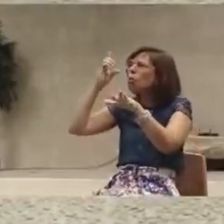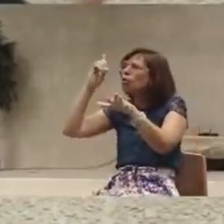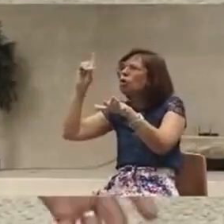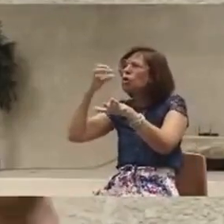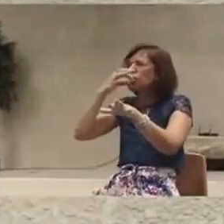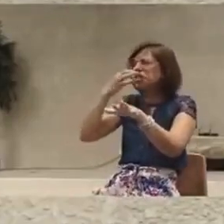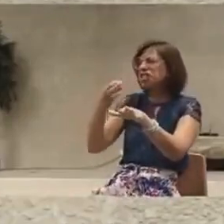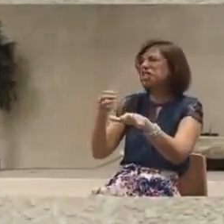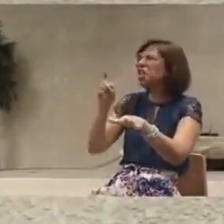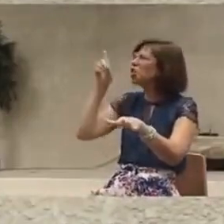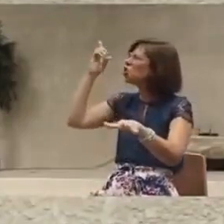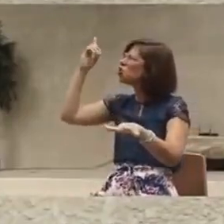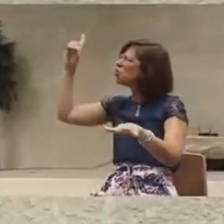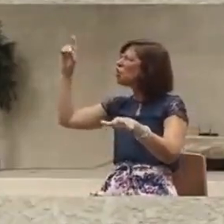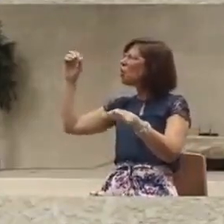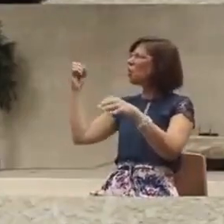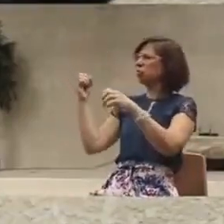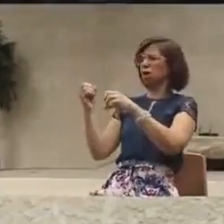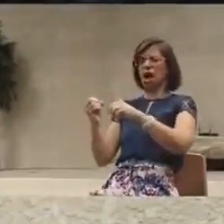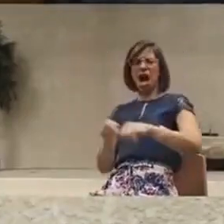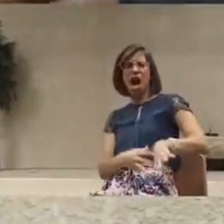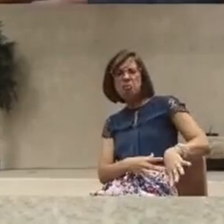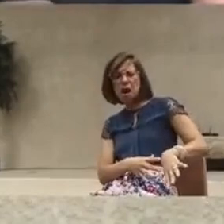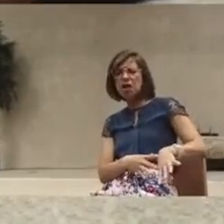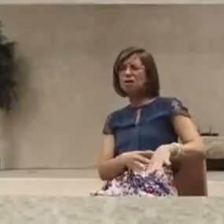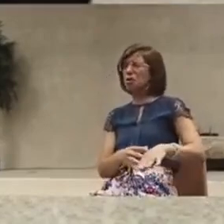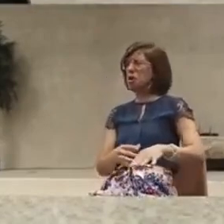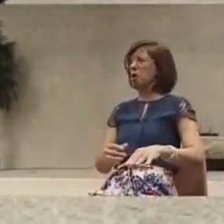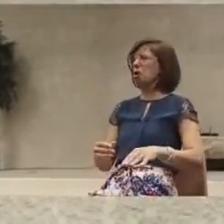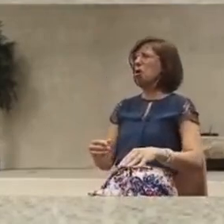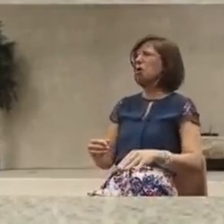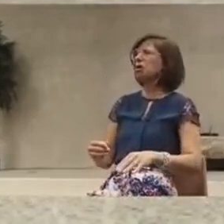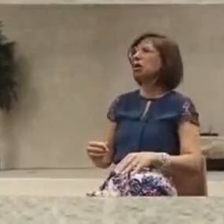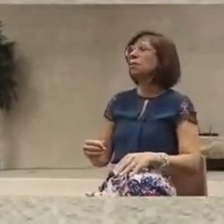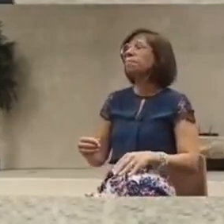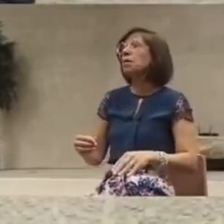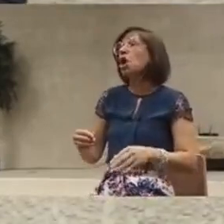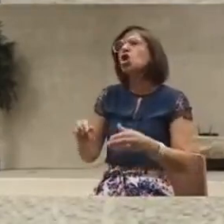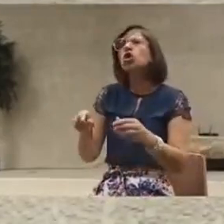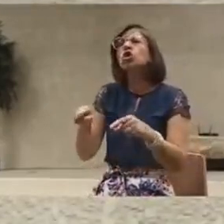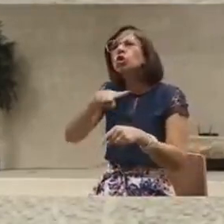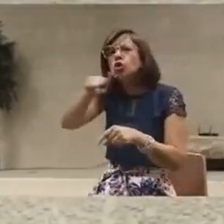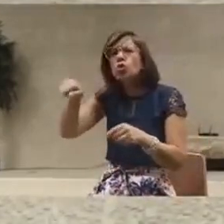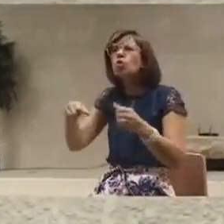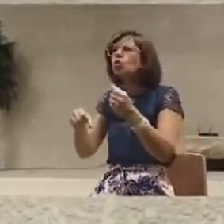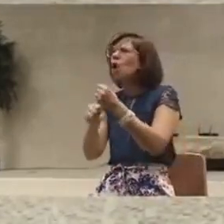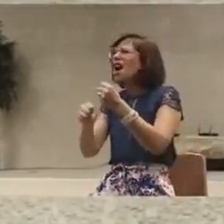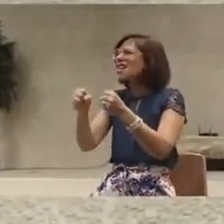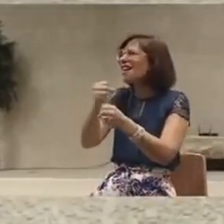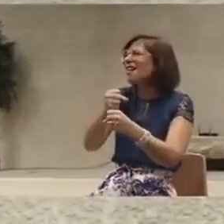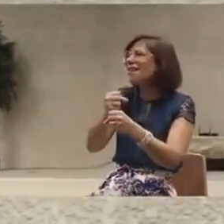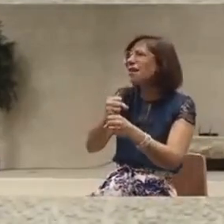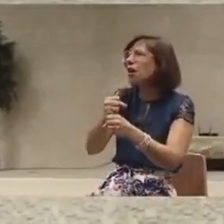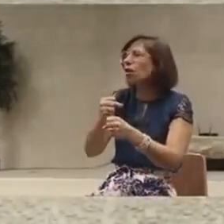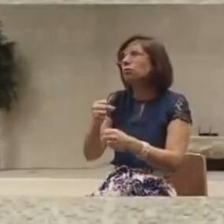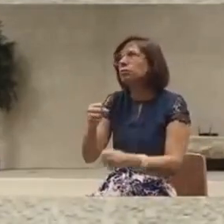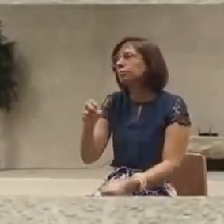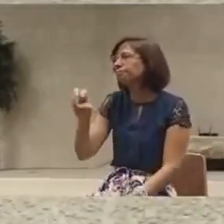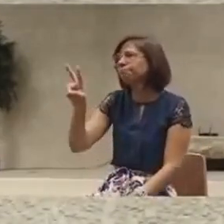est absent. Mais où est Dieu? Qu'on fasse un veau d'or. Ils ont fait un veau d'or. Voici le Dieu qui nous a fait sortir